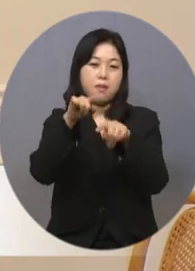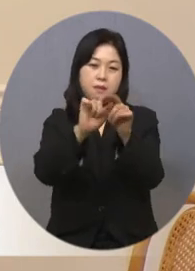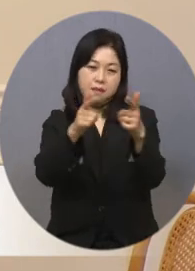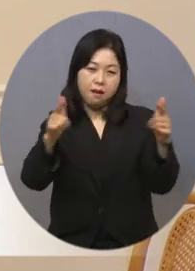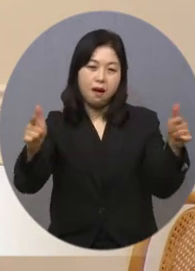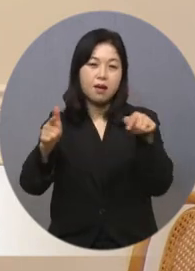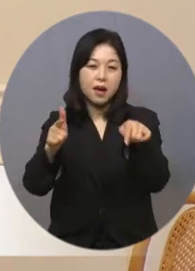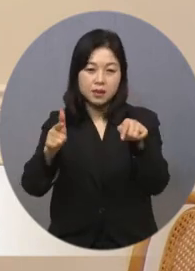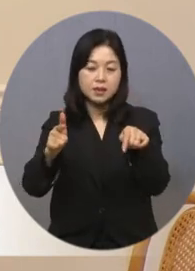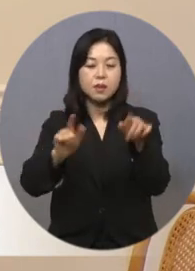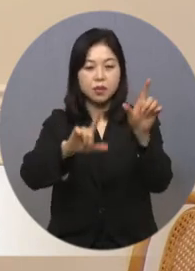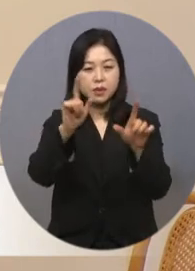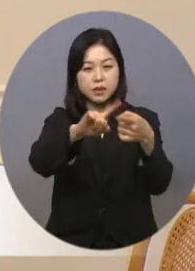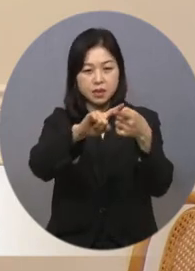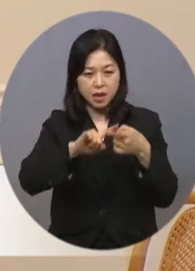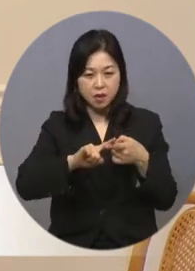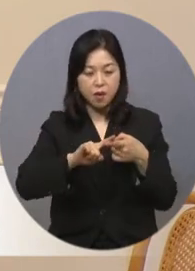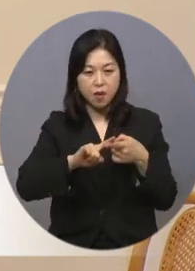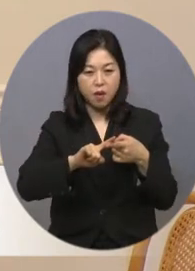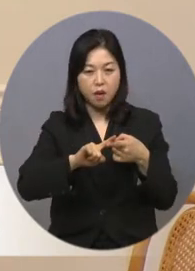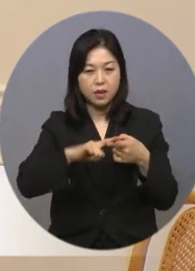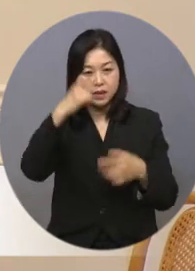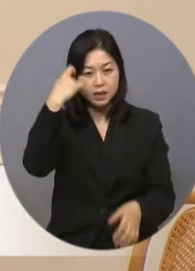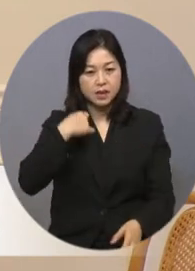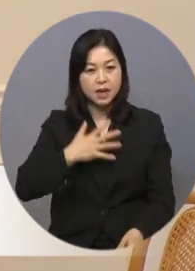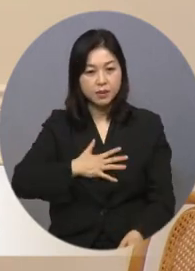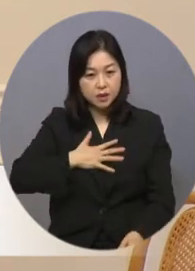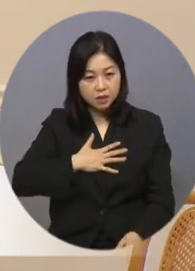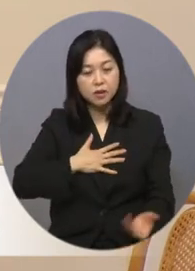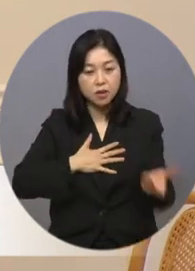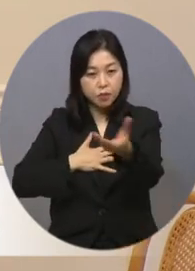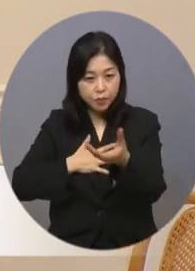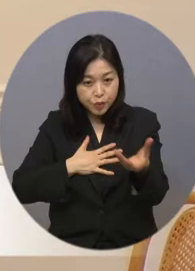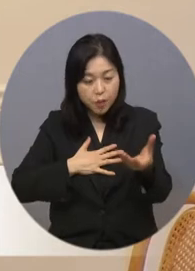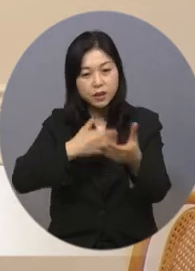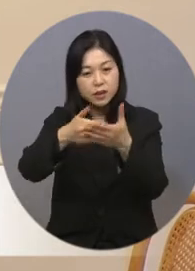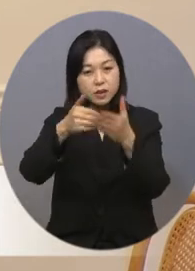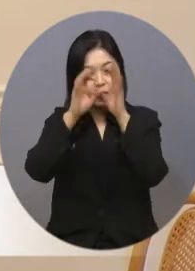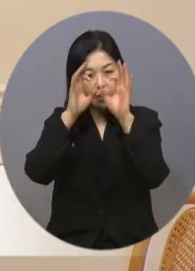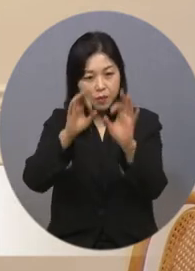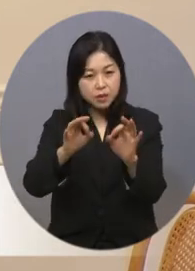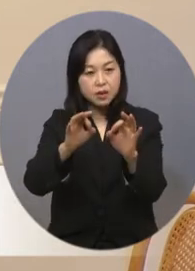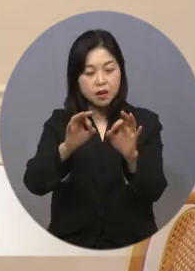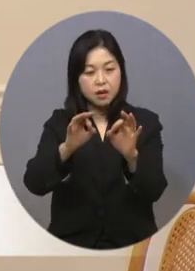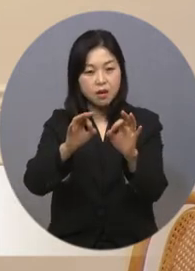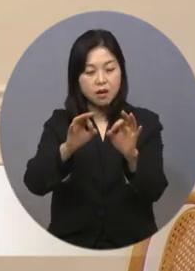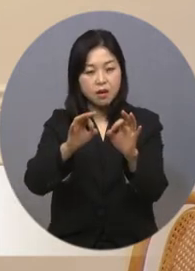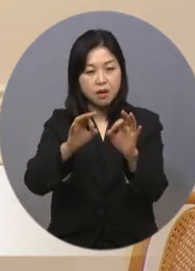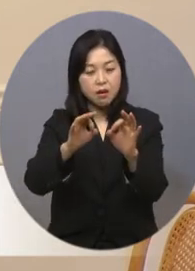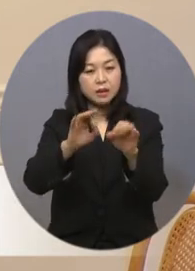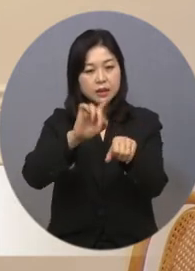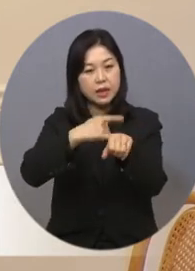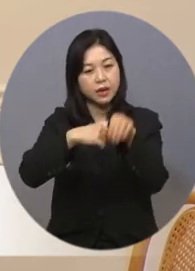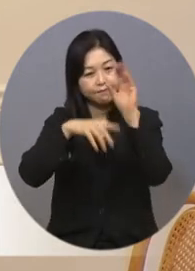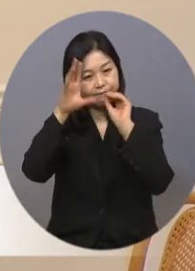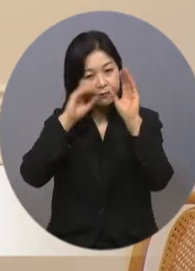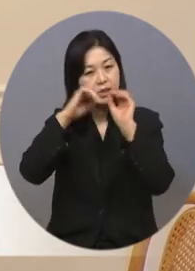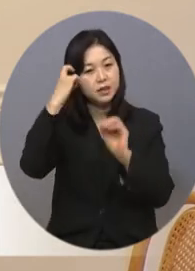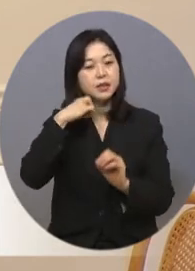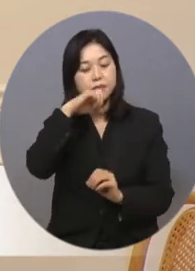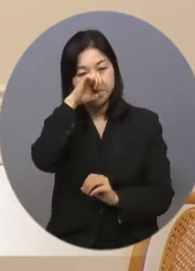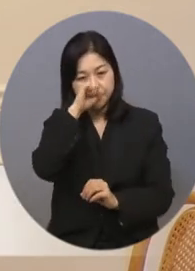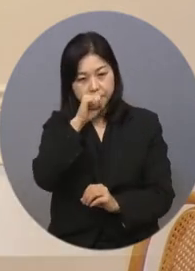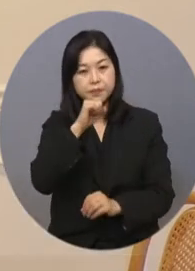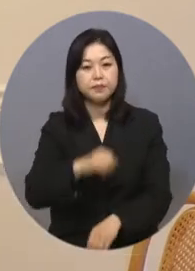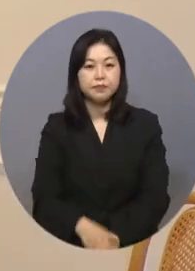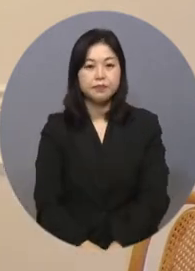아름다움을 그대로 받아들이는 감정을 여러분들도 제 작품을 감상하시면서 자연스럽게